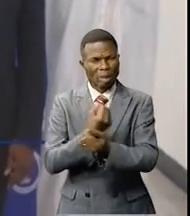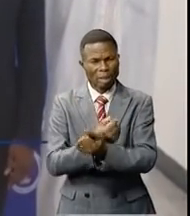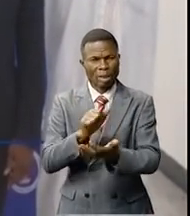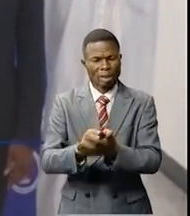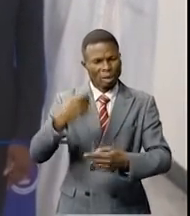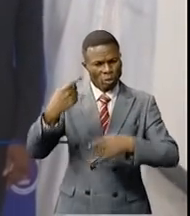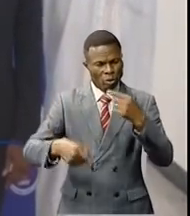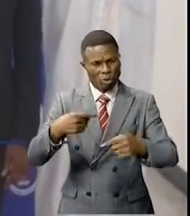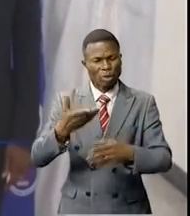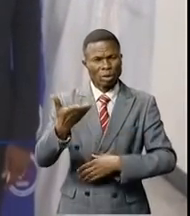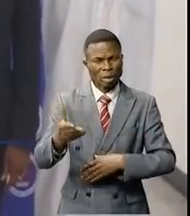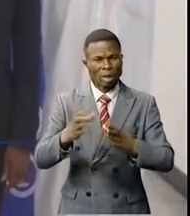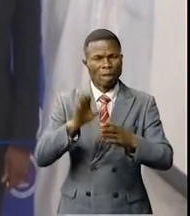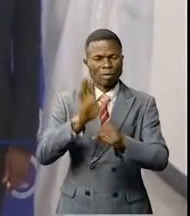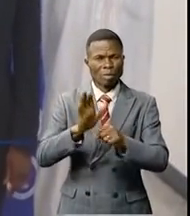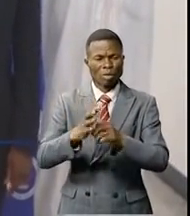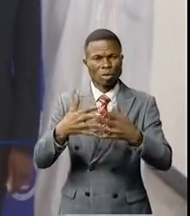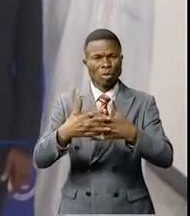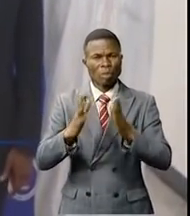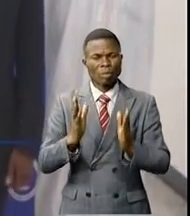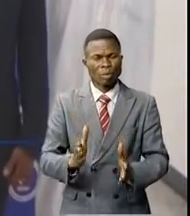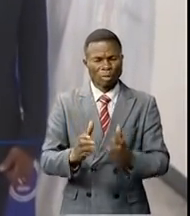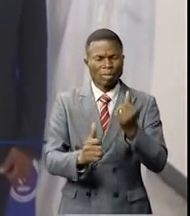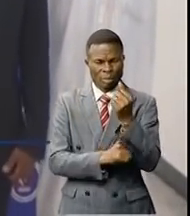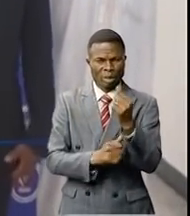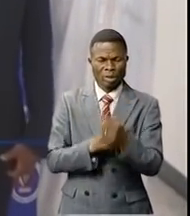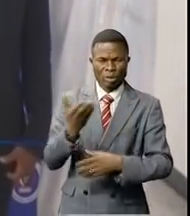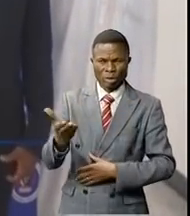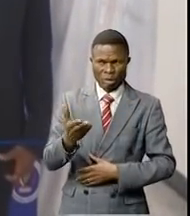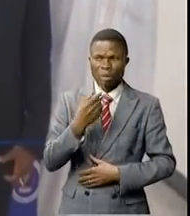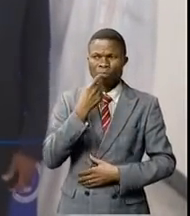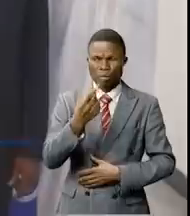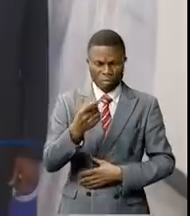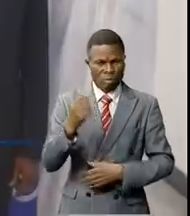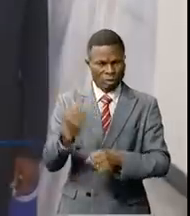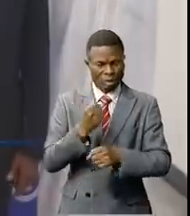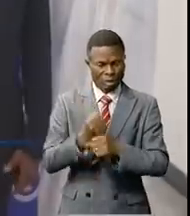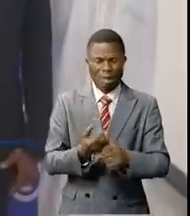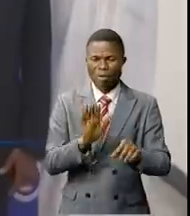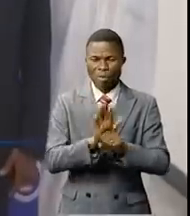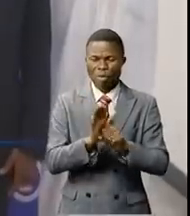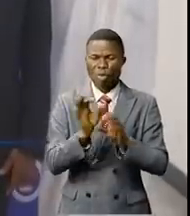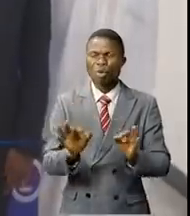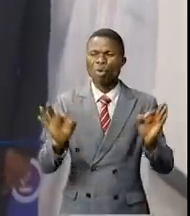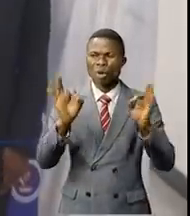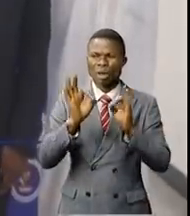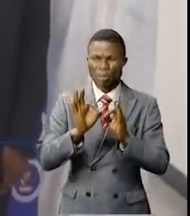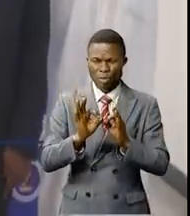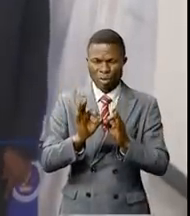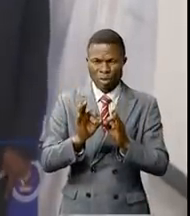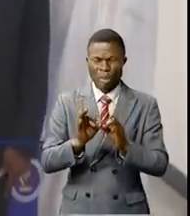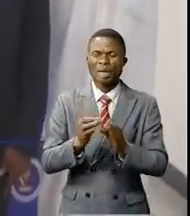discussions avec les différents partenaires comme j'ai dit c'est un exercice très utile et c'est très